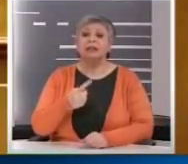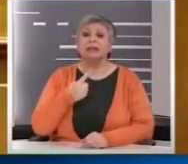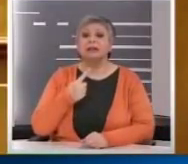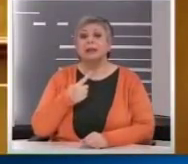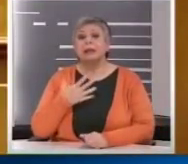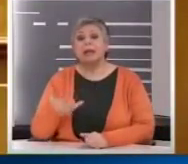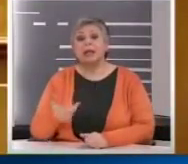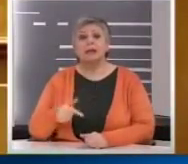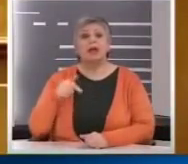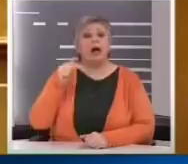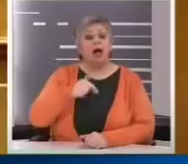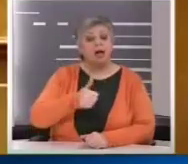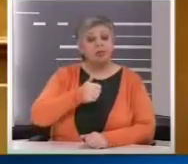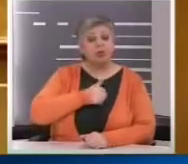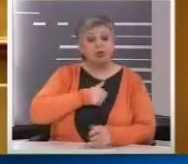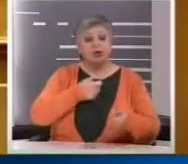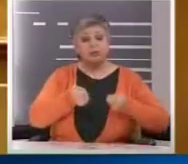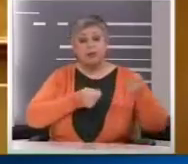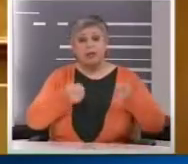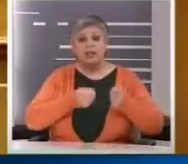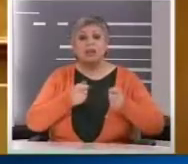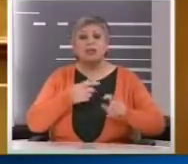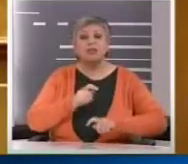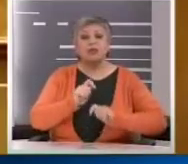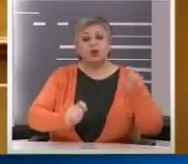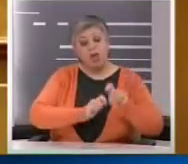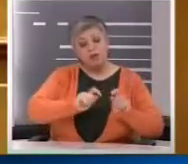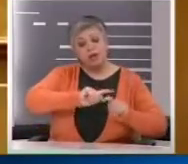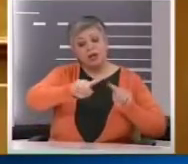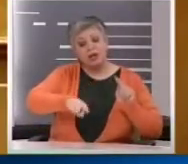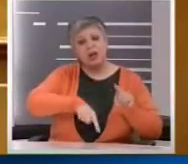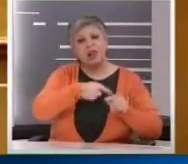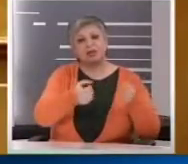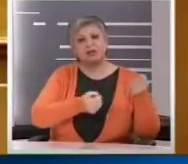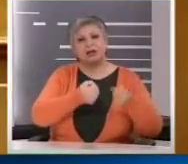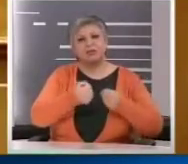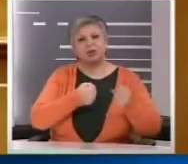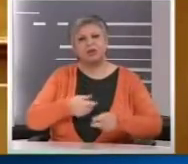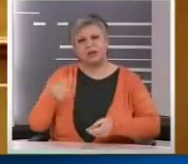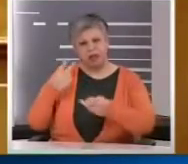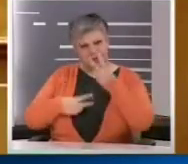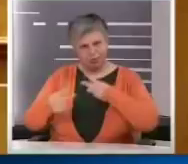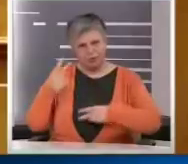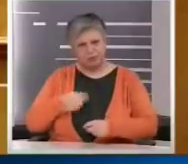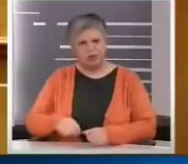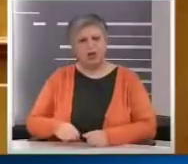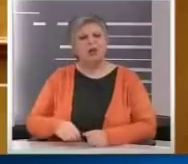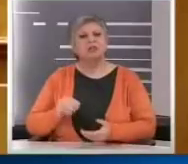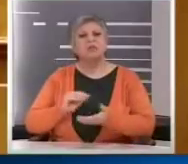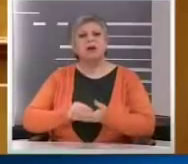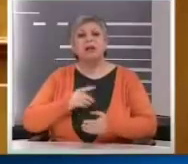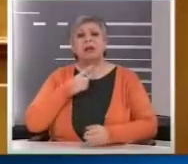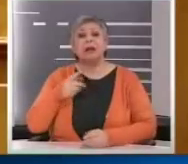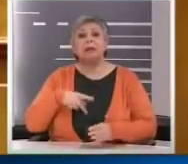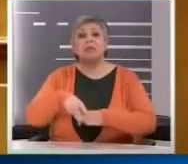βουλκανιζατέρ. Και βγάζετε αυτά τα σαπημένα μέσα τα οποία σας στηρίζουν και που θα πω μετά γιατί άλλα μας κατηγορείτε. Ένα μηχανολόγο μηχανικό που